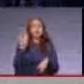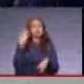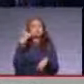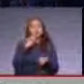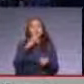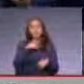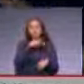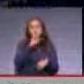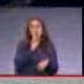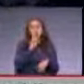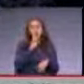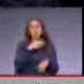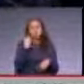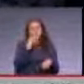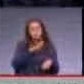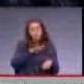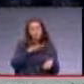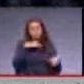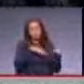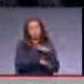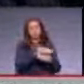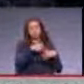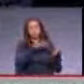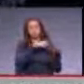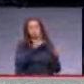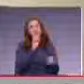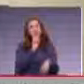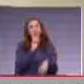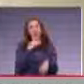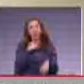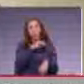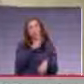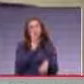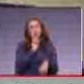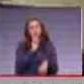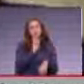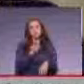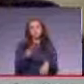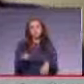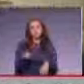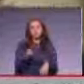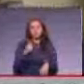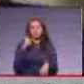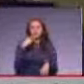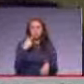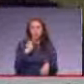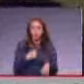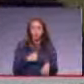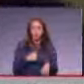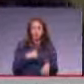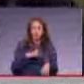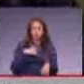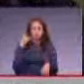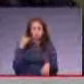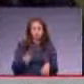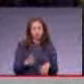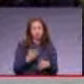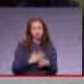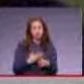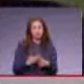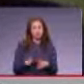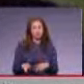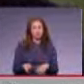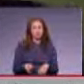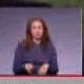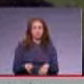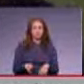انا 36 سنه في العمل ده، 36 القسوه دي يعني، ده حاجه ظاهره احنا بنمر بيها.